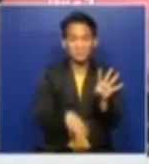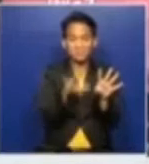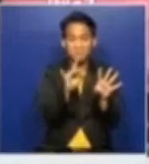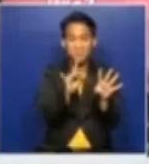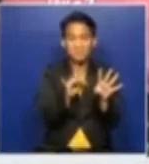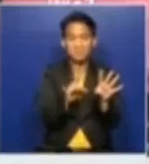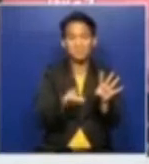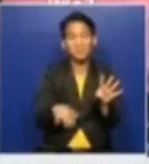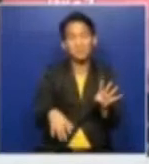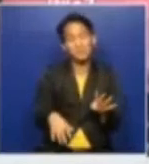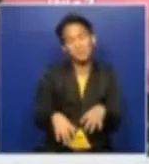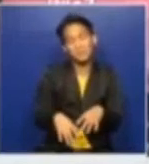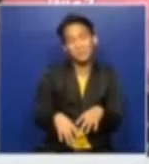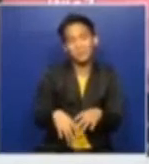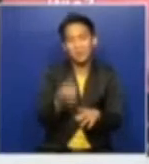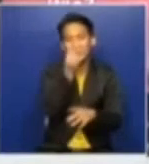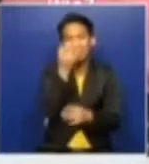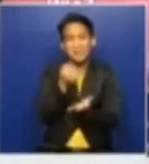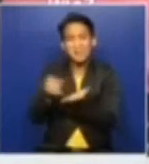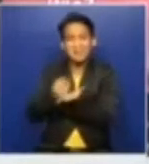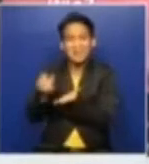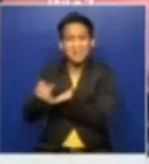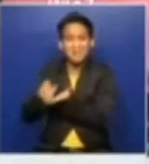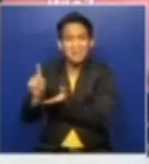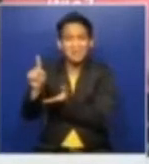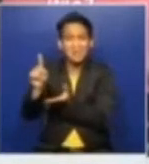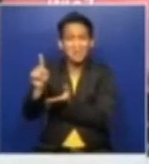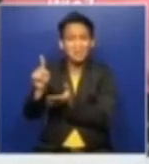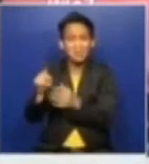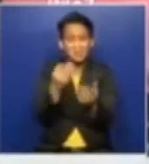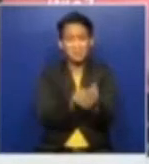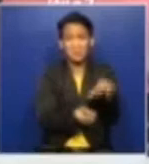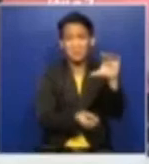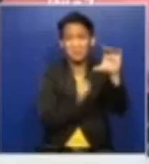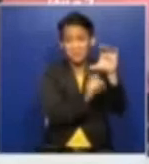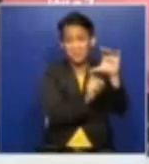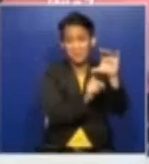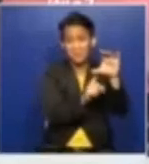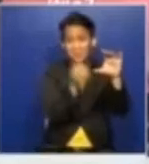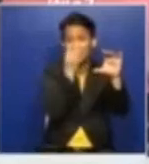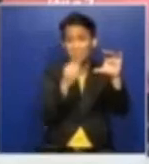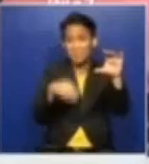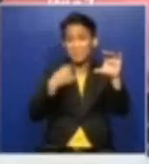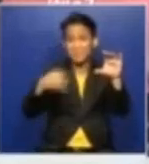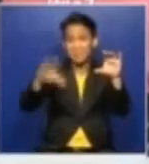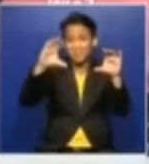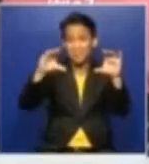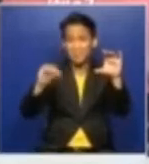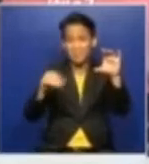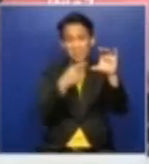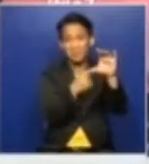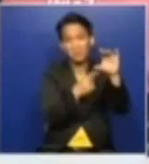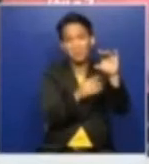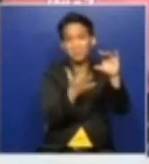ก็เสียแต่ดอกเบี้ยถ้าเราจะแก้ปัญหาบุรการทั้งระบบเลยผมต้องเรียนว่าเราคงต้องมาดูจากทุกภาคส่ว